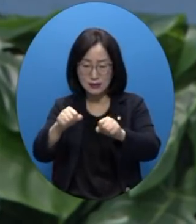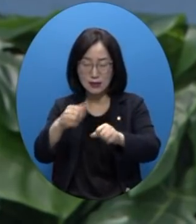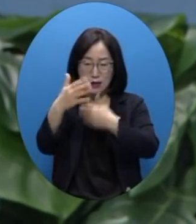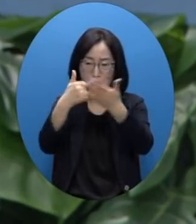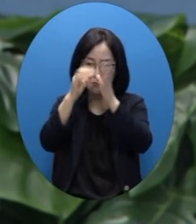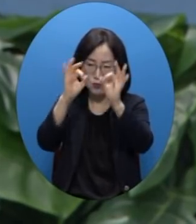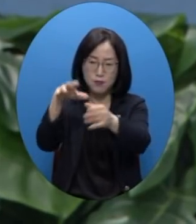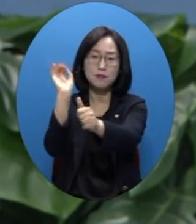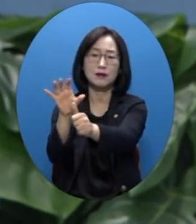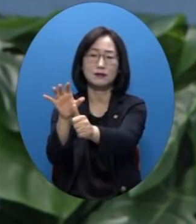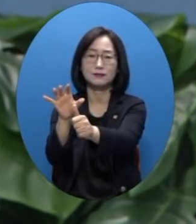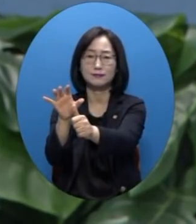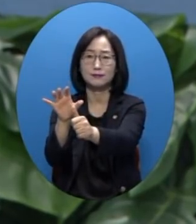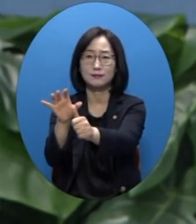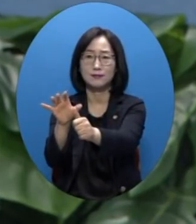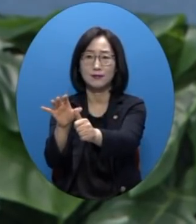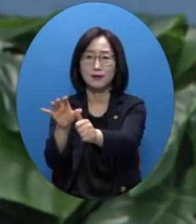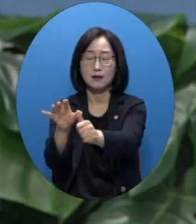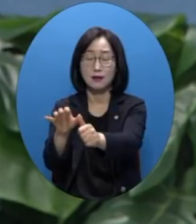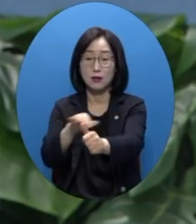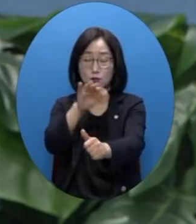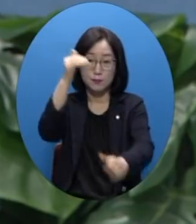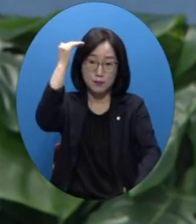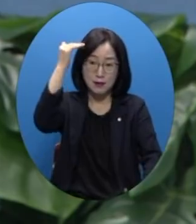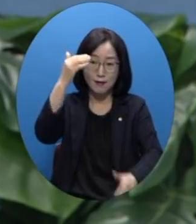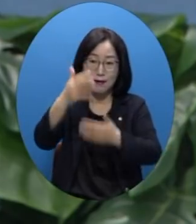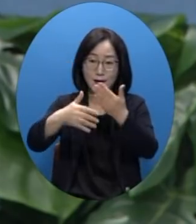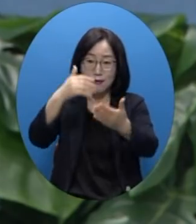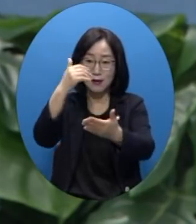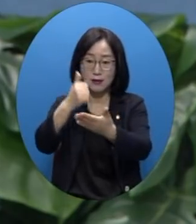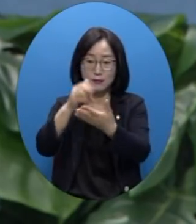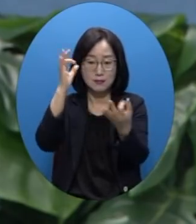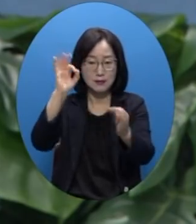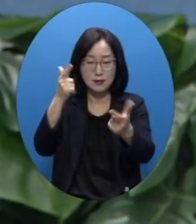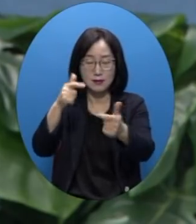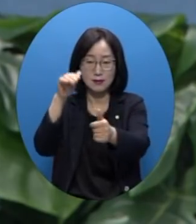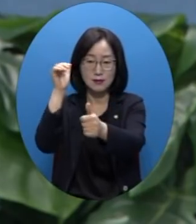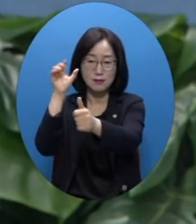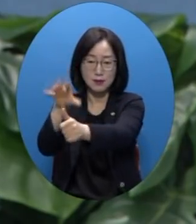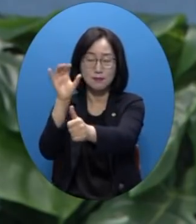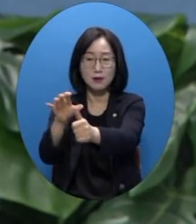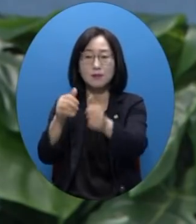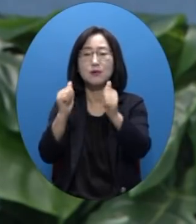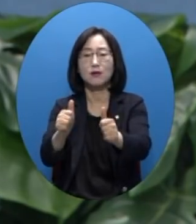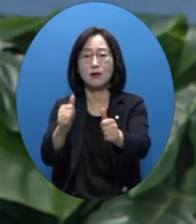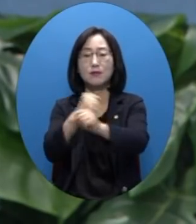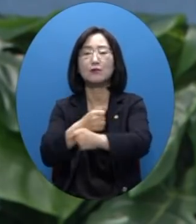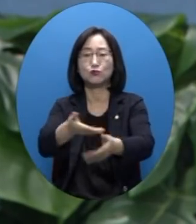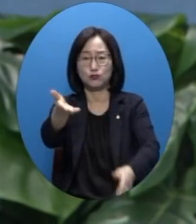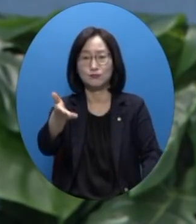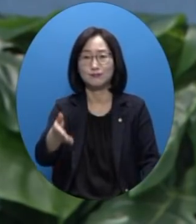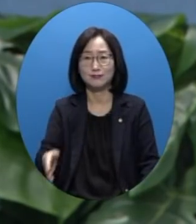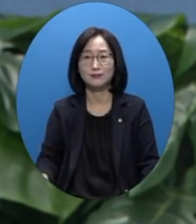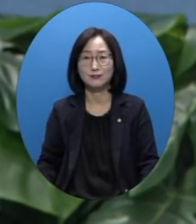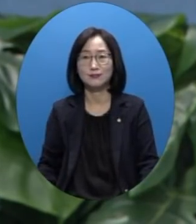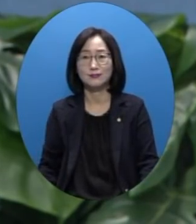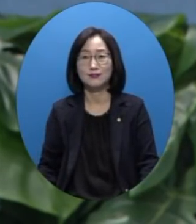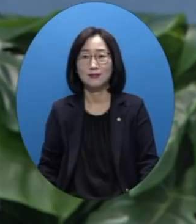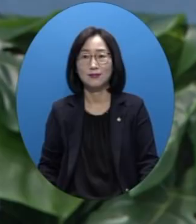책망하셨습니다. 우리를 괴롭히는 사탄의 세력은 하나님이 심판하시고 멸하실 것입니다.